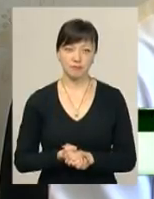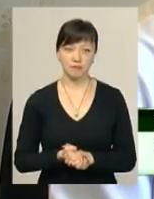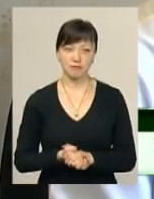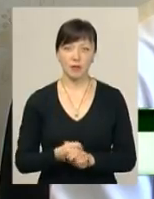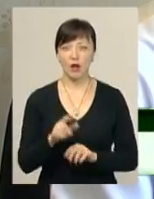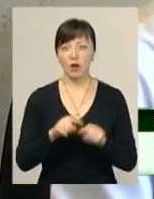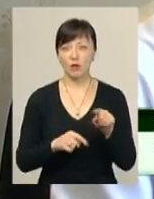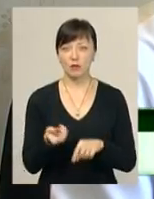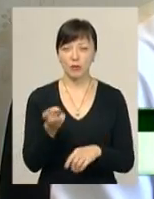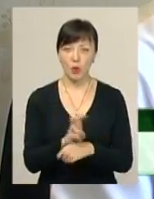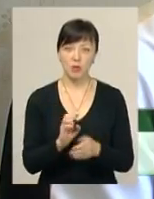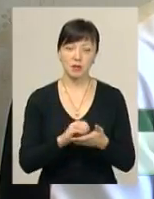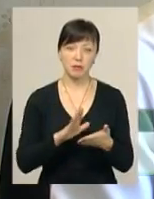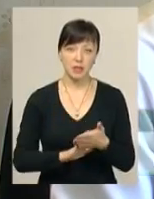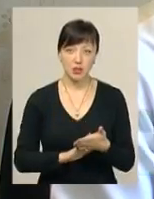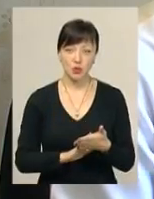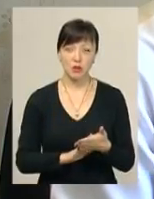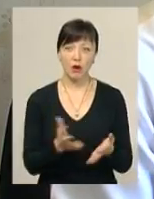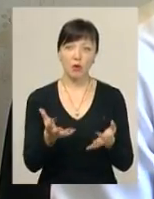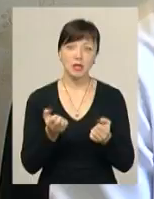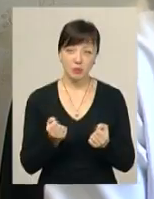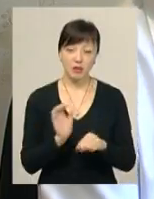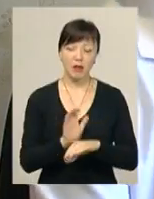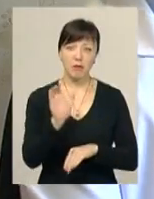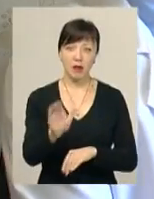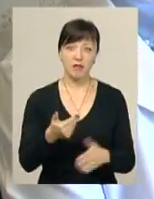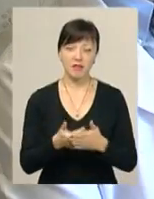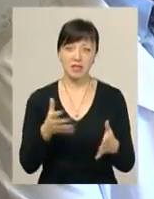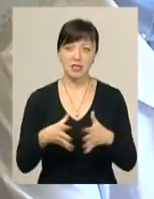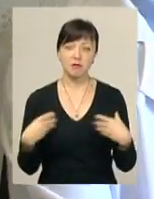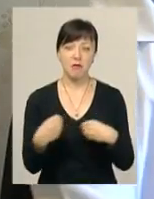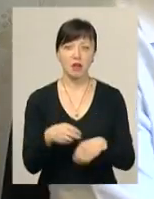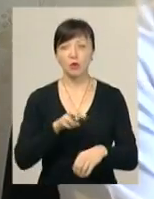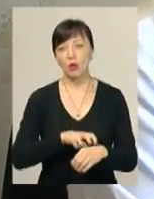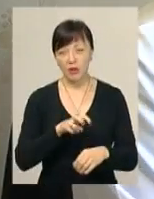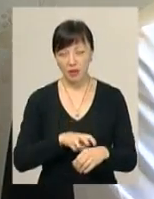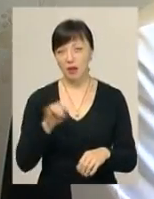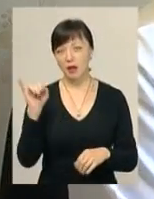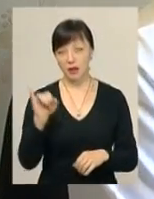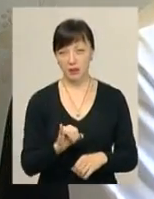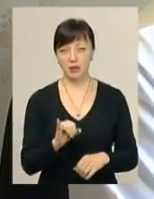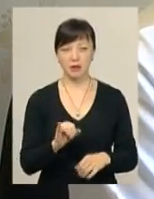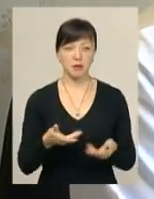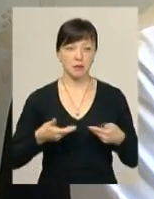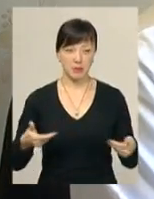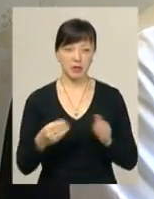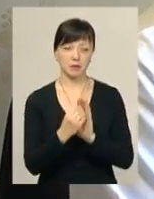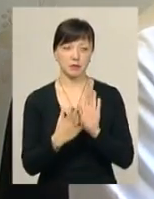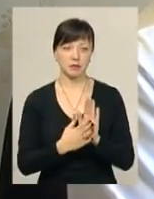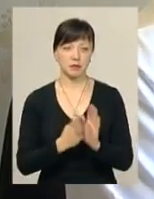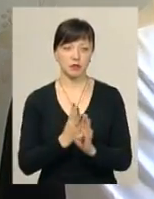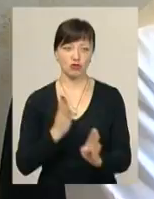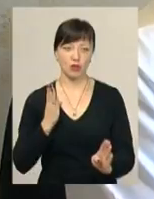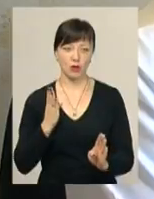Родичі приходять, записуються, отримують відповідь на направлення сімейного лікаря і ми ставимо на чергу.